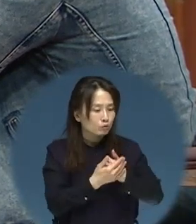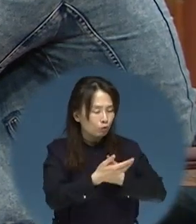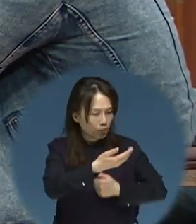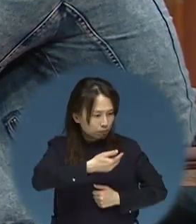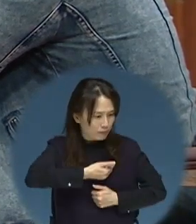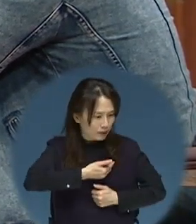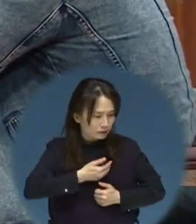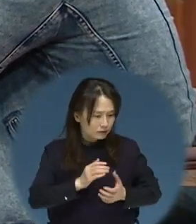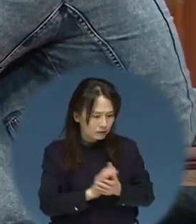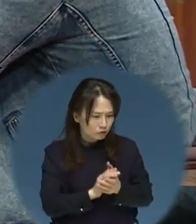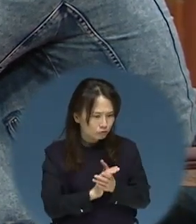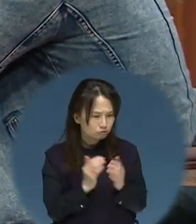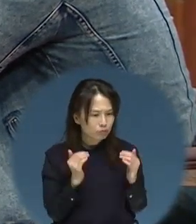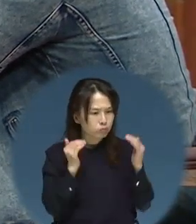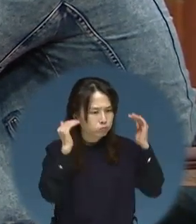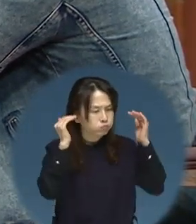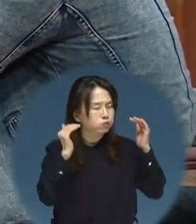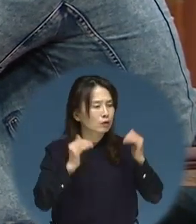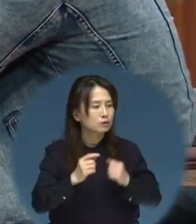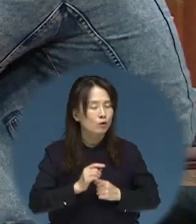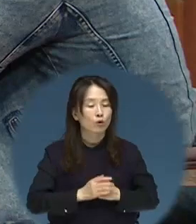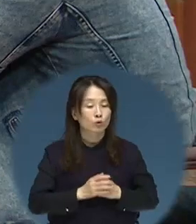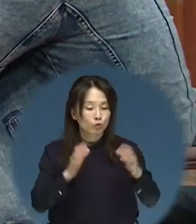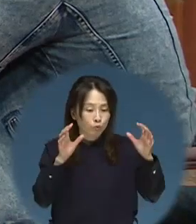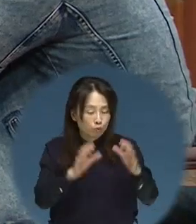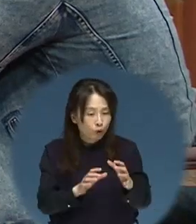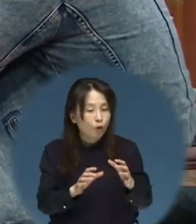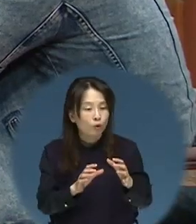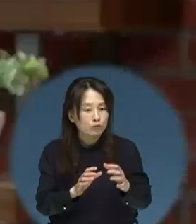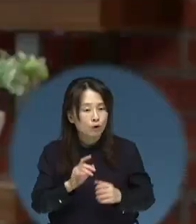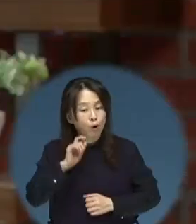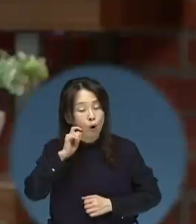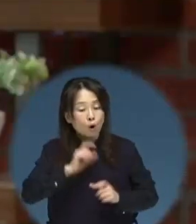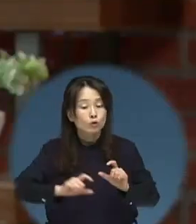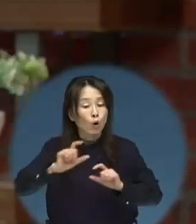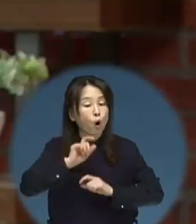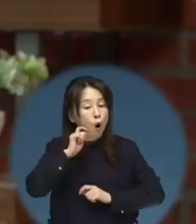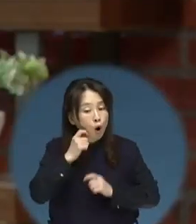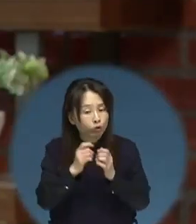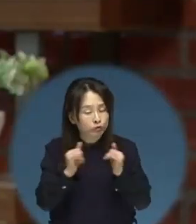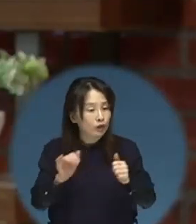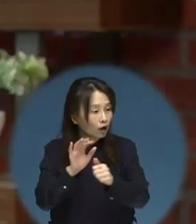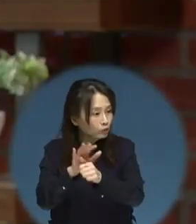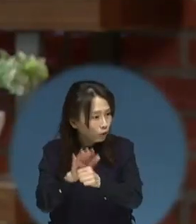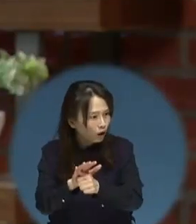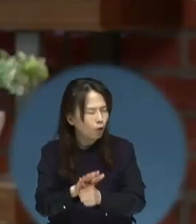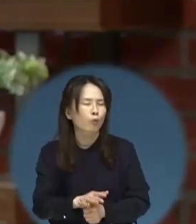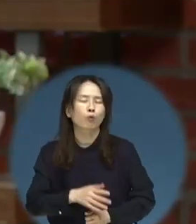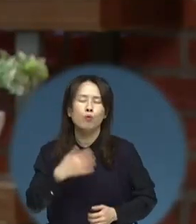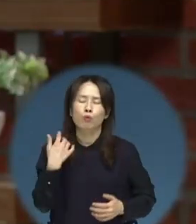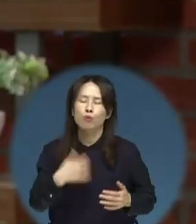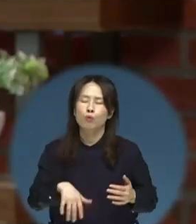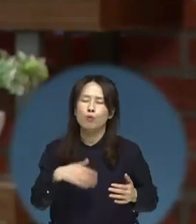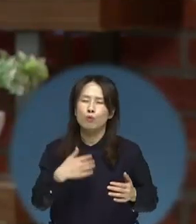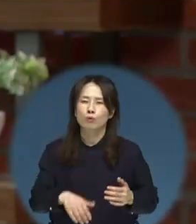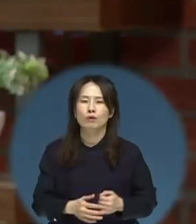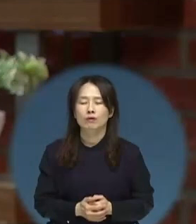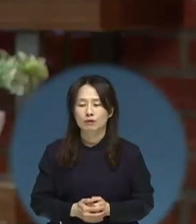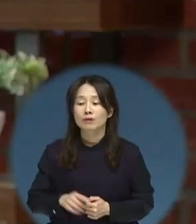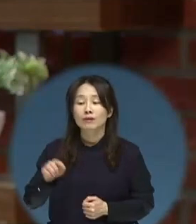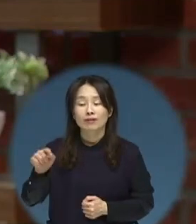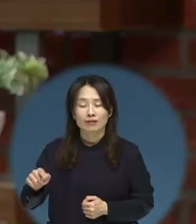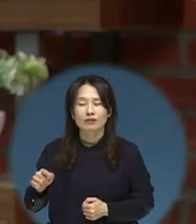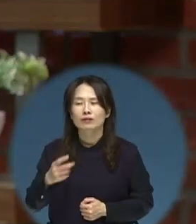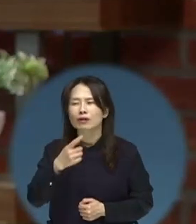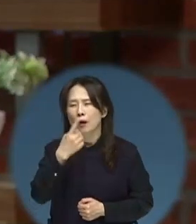친구들이 자라서 자기들끼리 또 어려운 사람을 돕는다. 네, 그렇죠. 이야. 그래서 올리스 같은 경우는 동네에서 되게 멋진